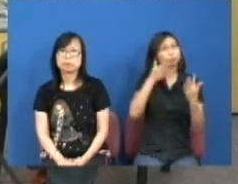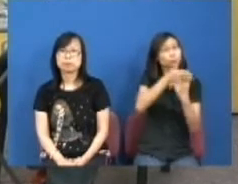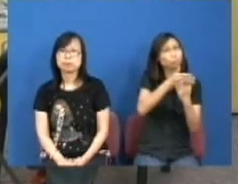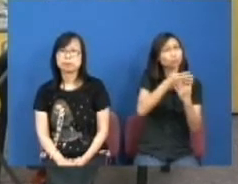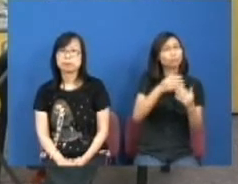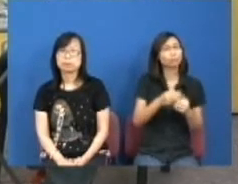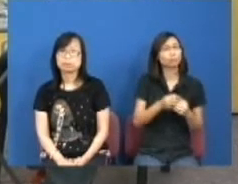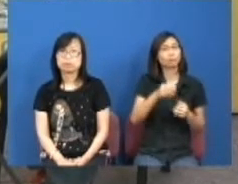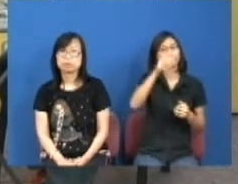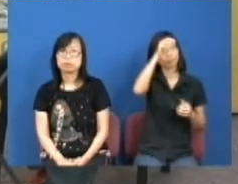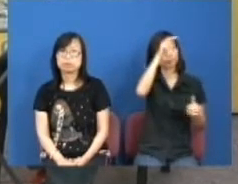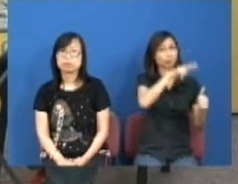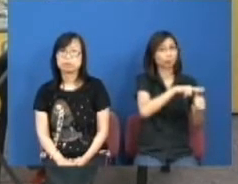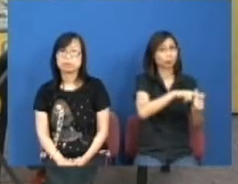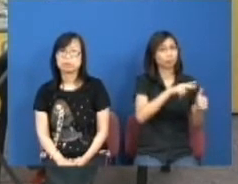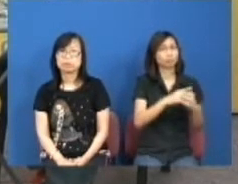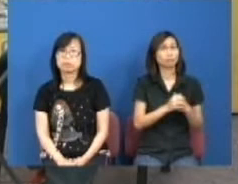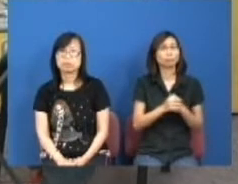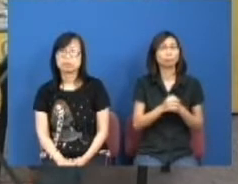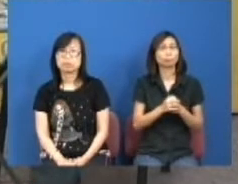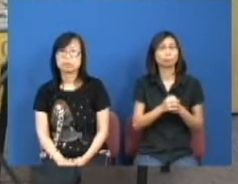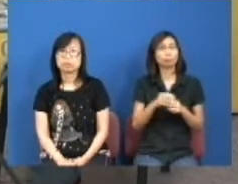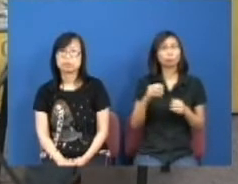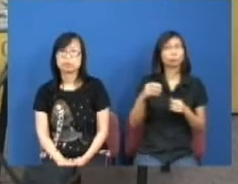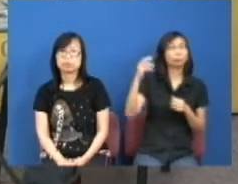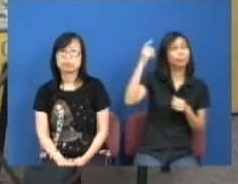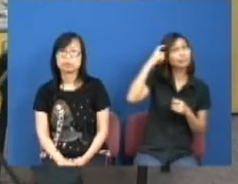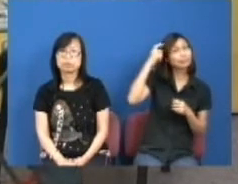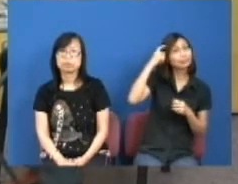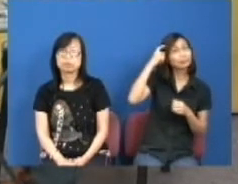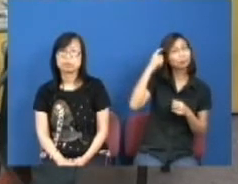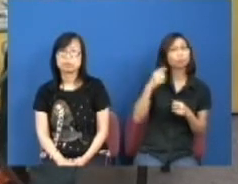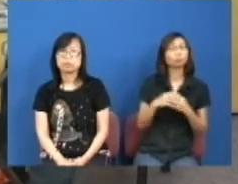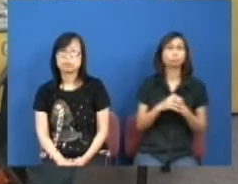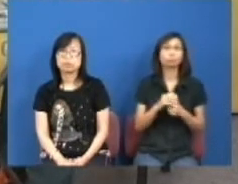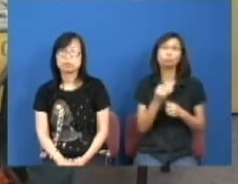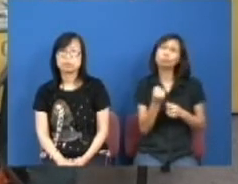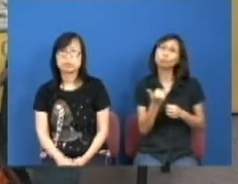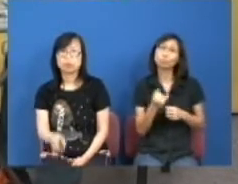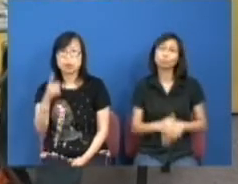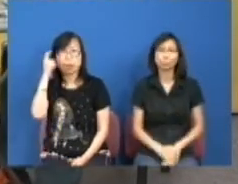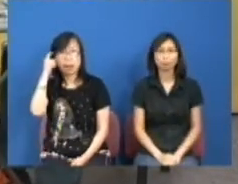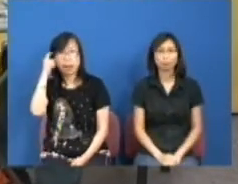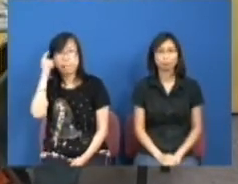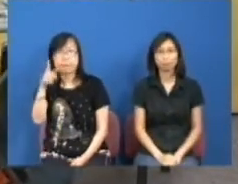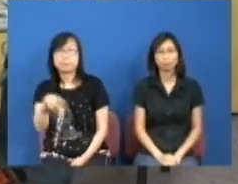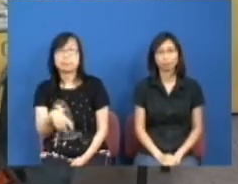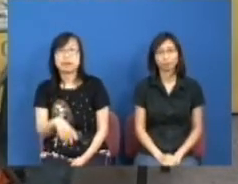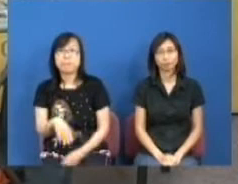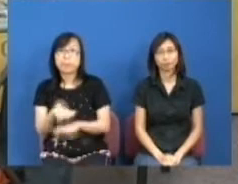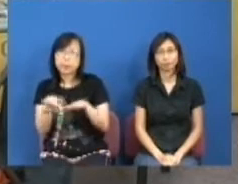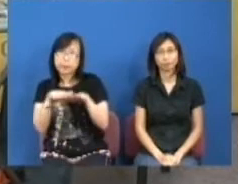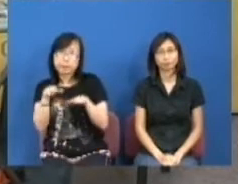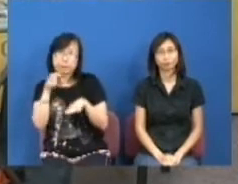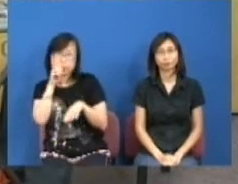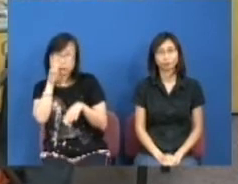上面得以受到眷顧或者寵幸呢？ 咁我諗即係客觀地講啦